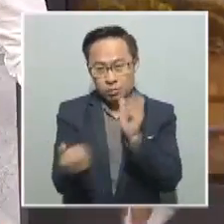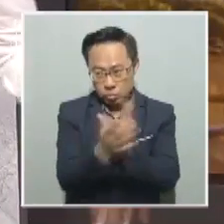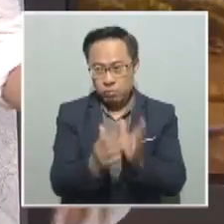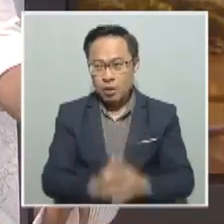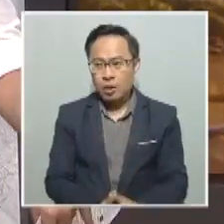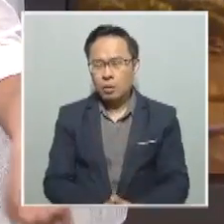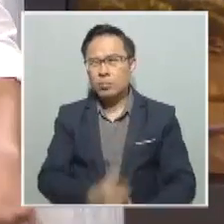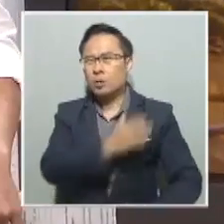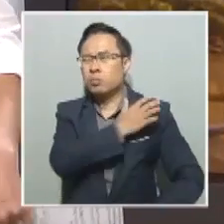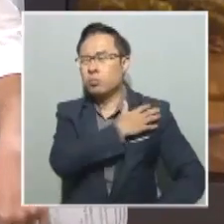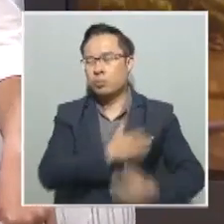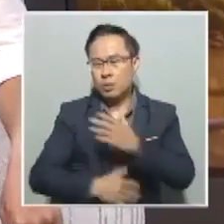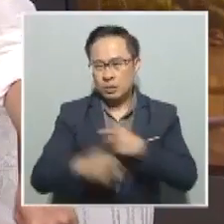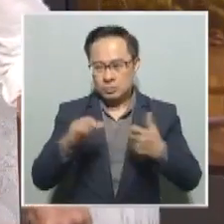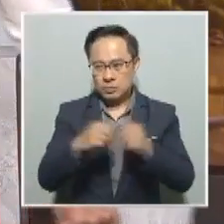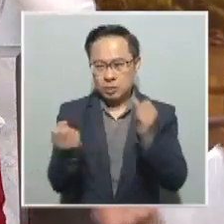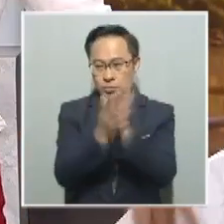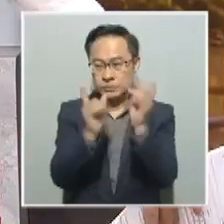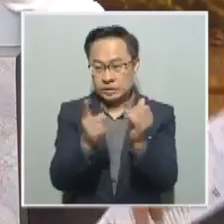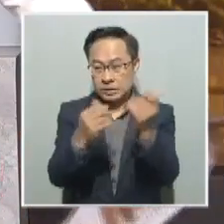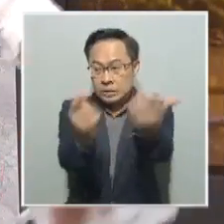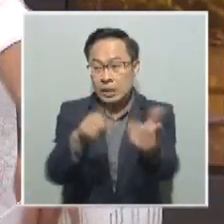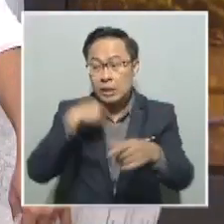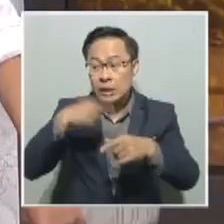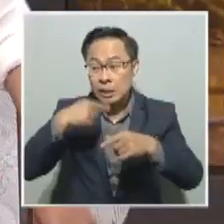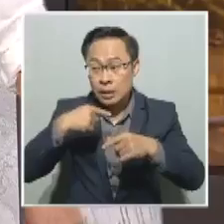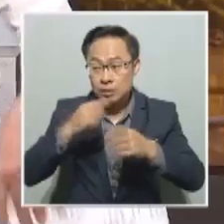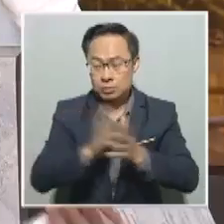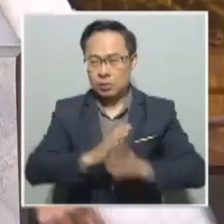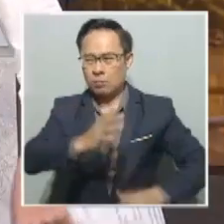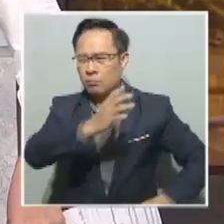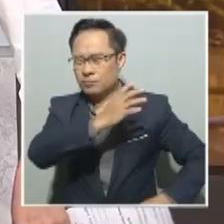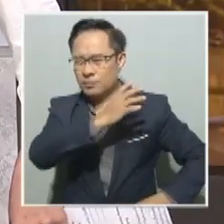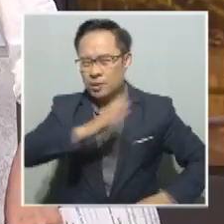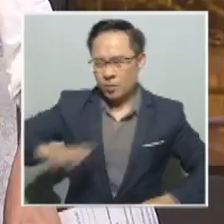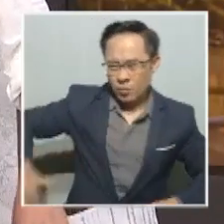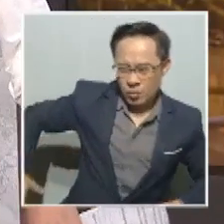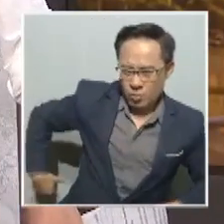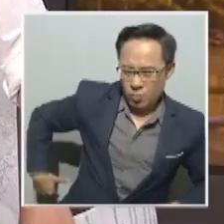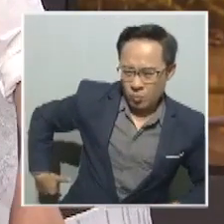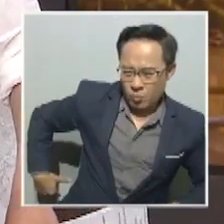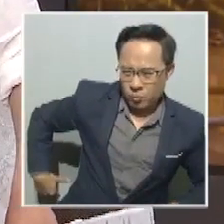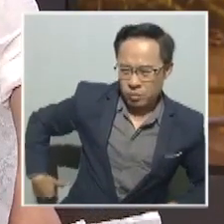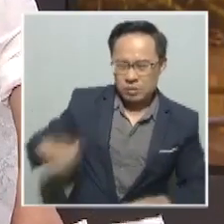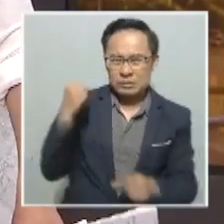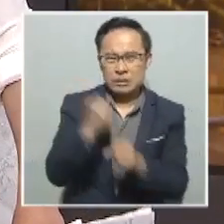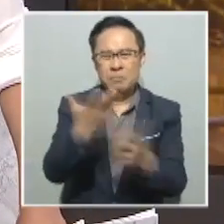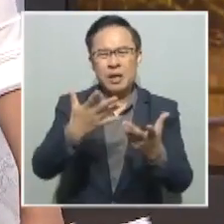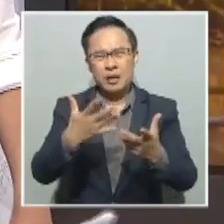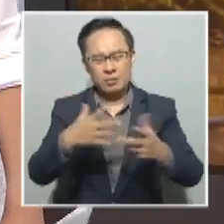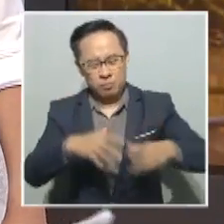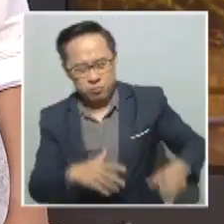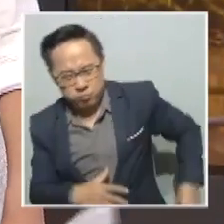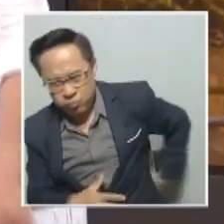การ จริงเหรอ มันแค่ไม่ค่อยได้ออกกำลังหรือแม้กระทั่งคุณจะเอามือไปแตะสะบักข้างหลังคุณก็ไม่สามารถทำได้หลายๆคนบอกมันติ